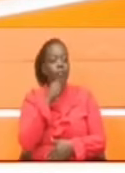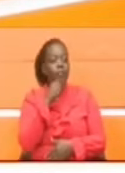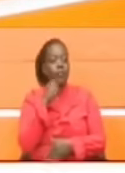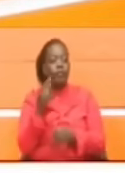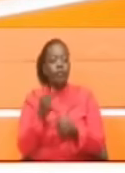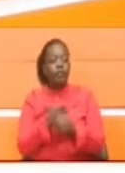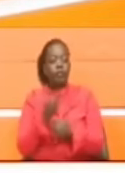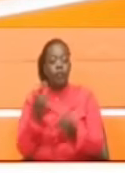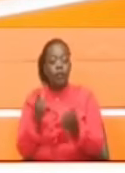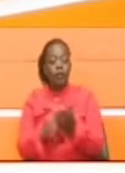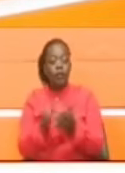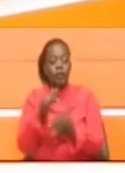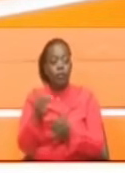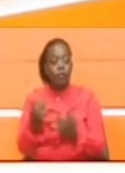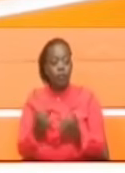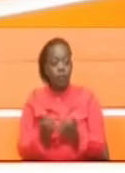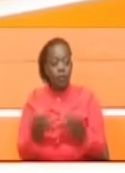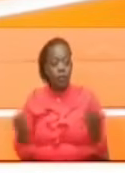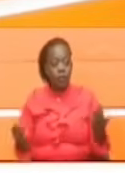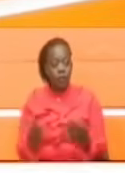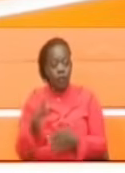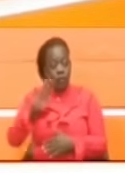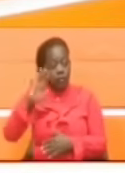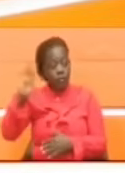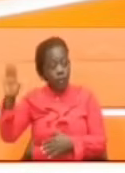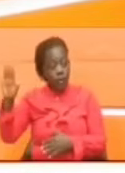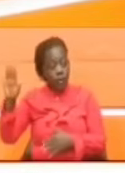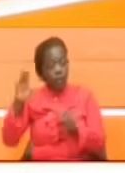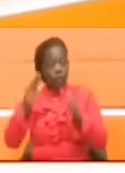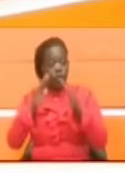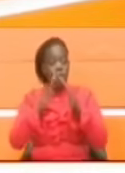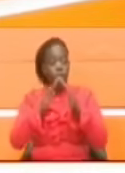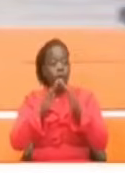abadde ava kunona mukyala we ono gy'abadde yanobera.